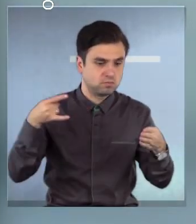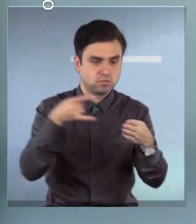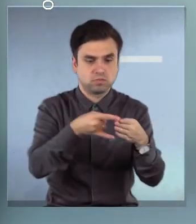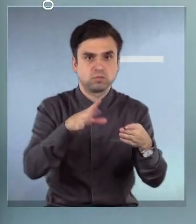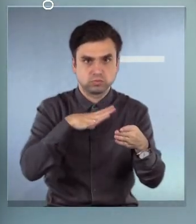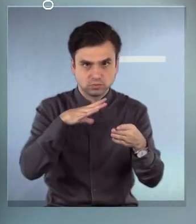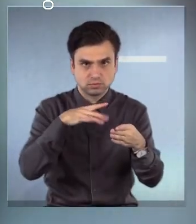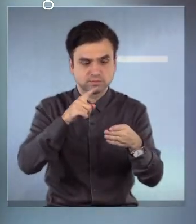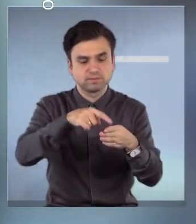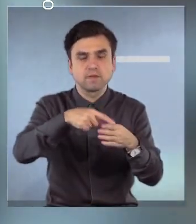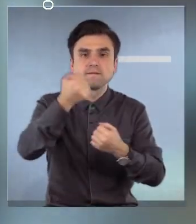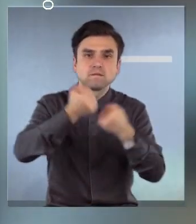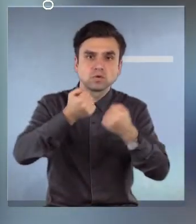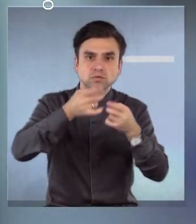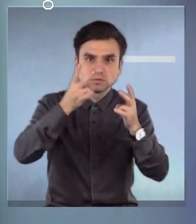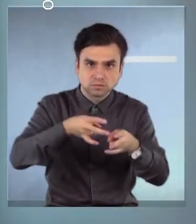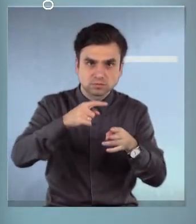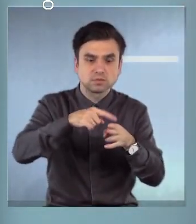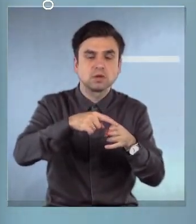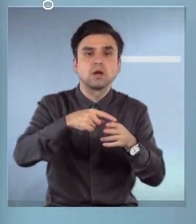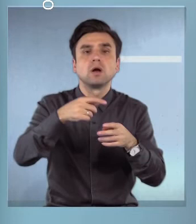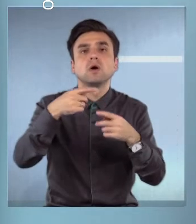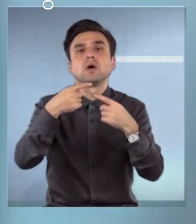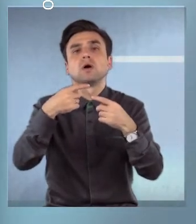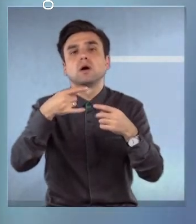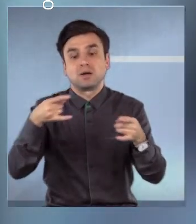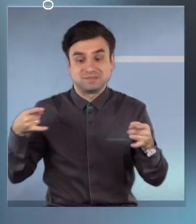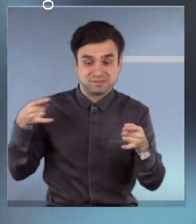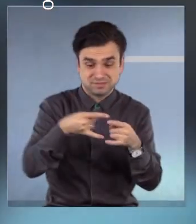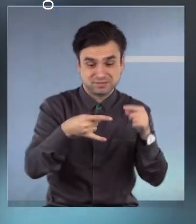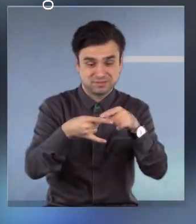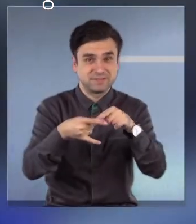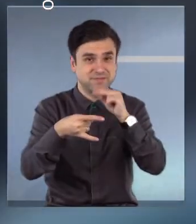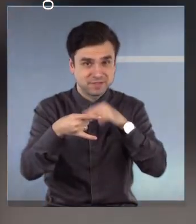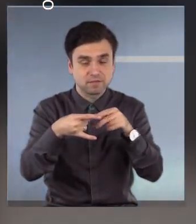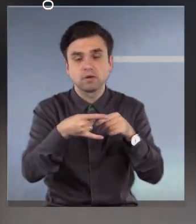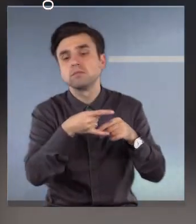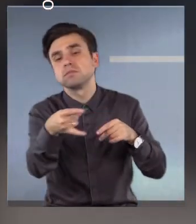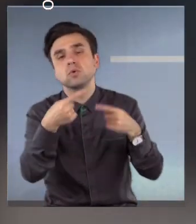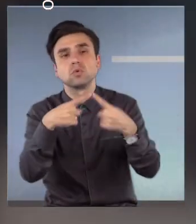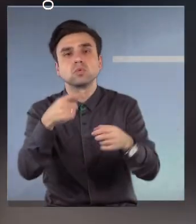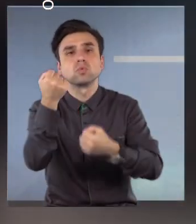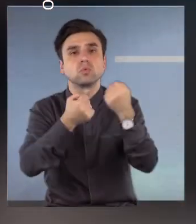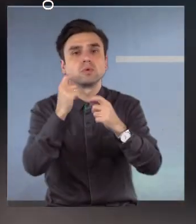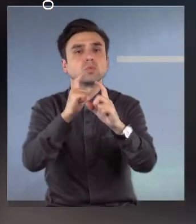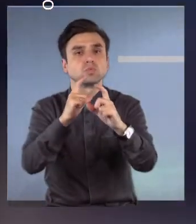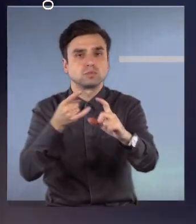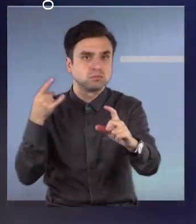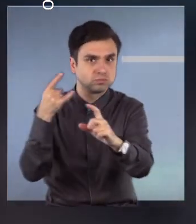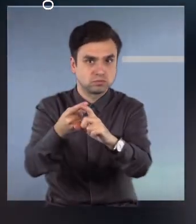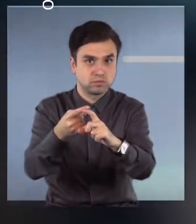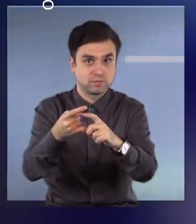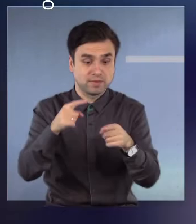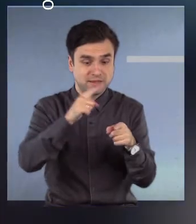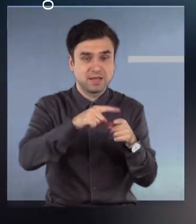попередньою інформацією, у нього струс мозку та підозра на перелам ребер. На місці дорожньо-транспортної пригоди працювали медики